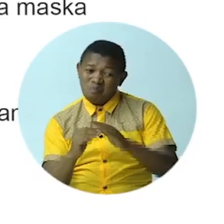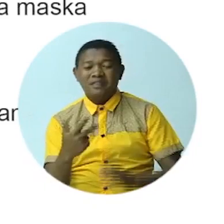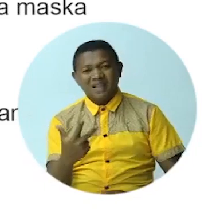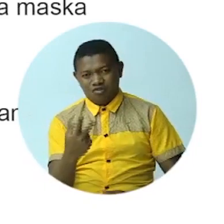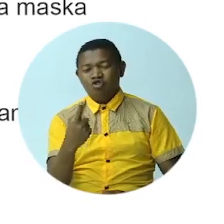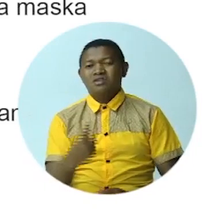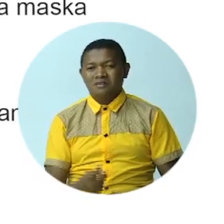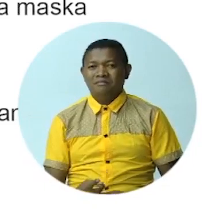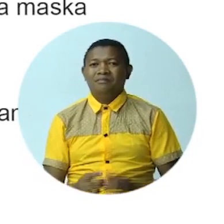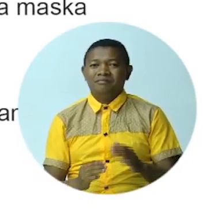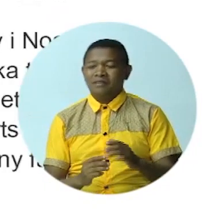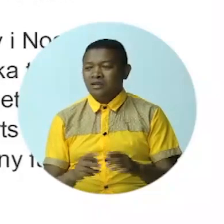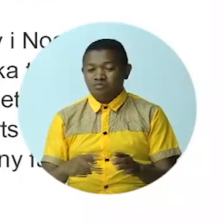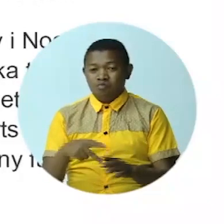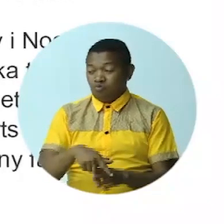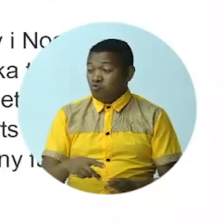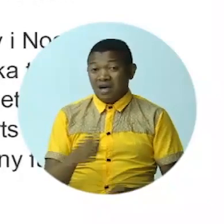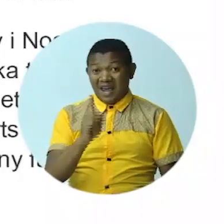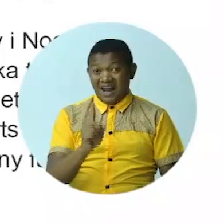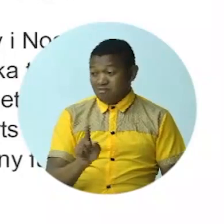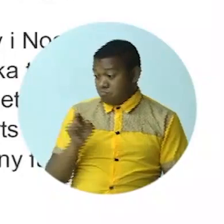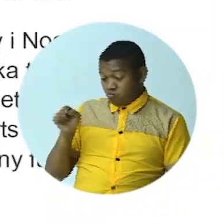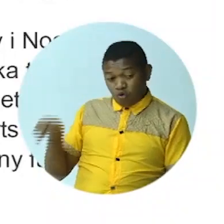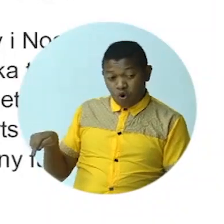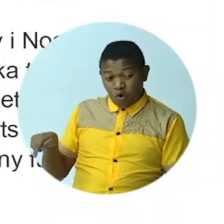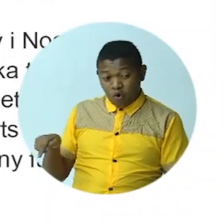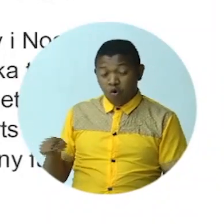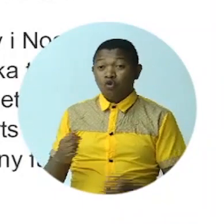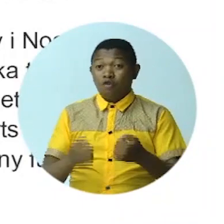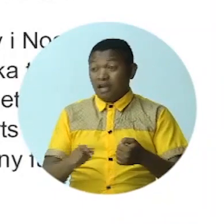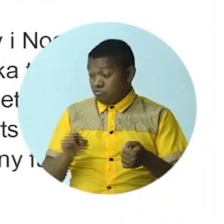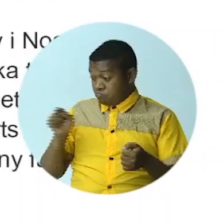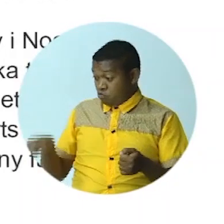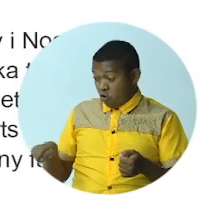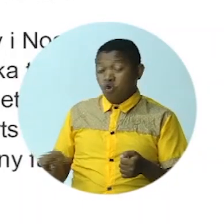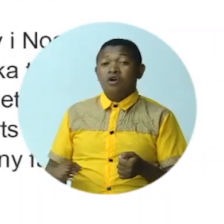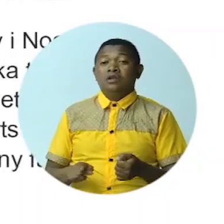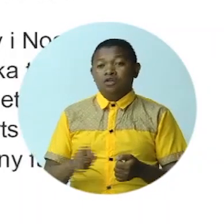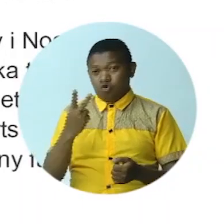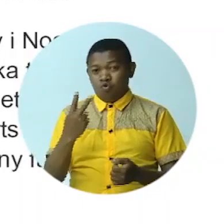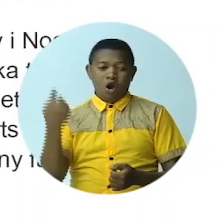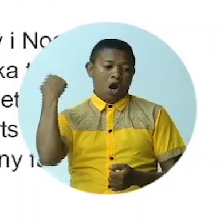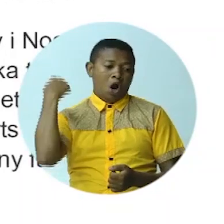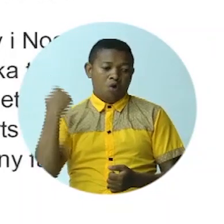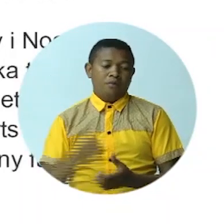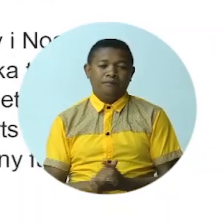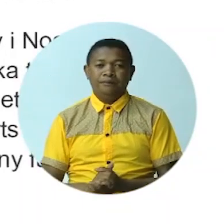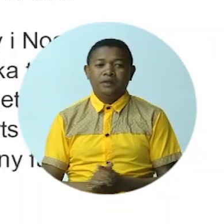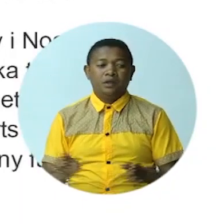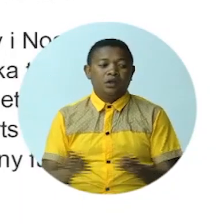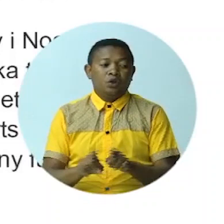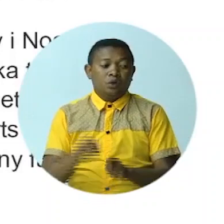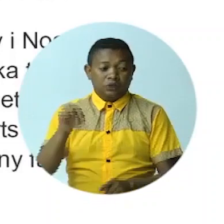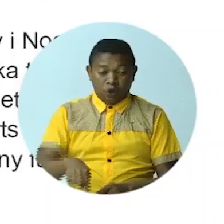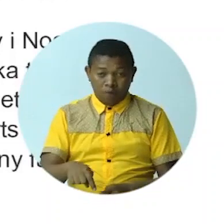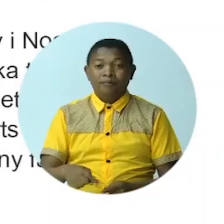aoriana. Mitohy hatrany ny fisokafan'ny sidina anatiny a eto amin'ny Republikan'ny